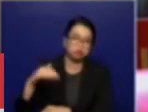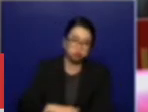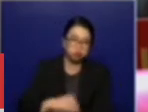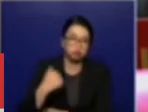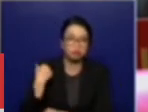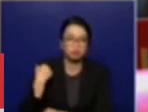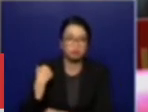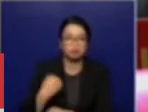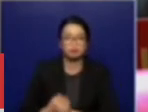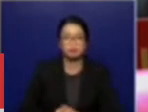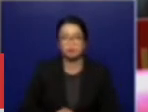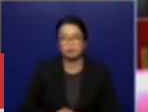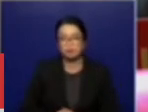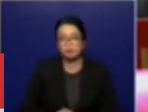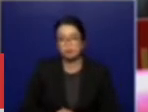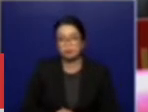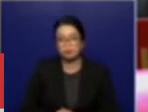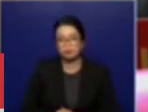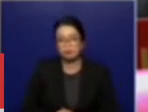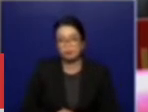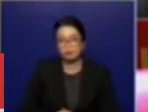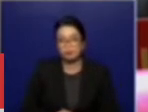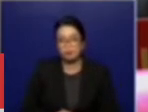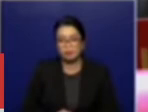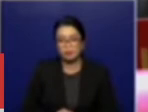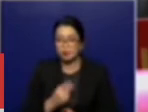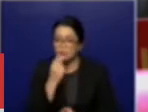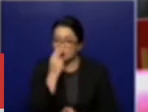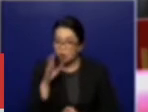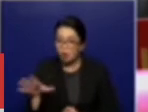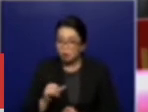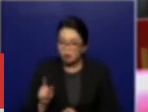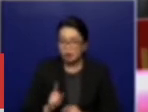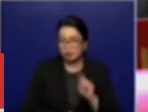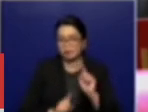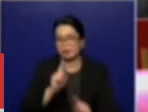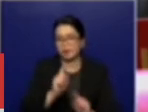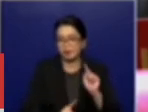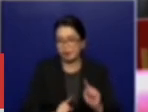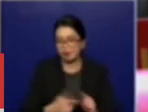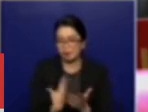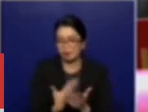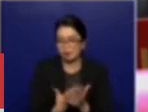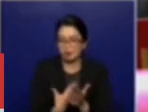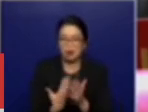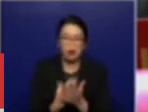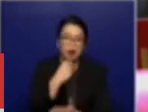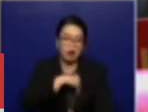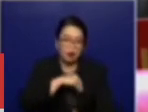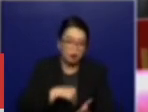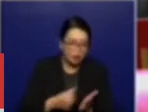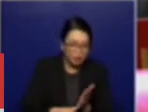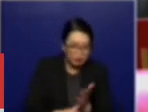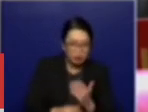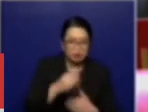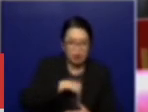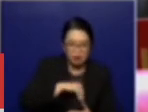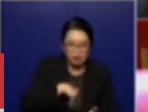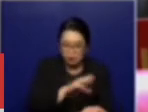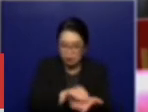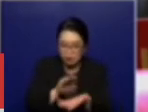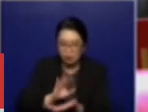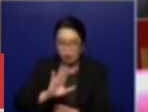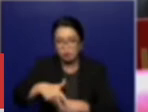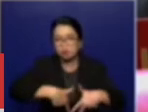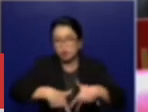รษฐกิจนะครับอย่างที่บอกครับดูจากตารางเปรียบเทียบประมาณการรายได้ภาษีอากรกับภาษีอากรที่จัดเก็บได้ตามข้อ